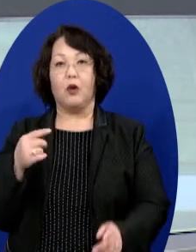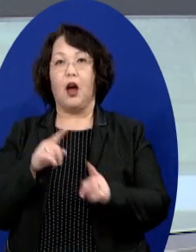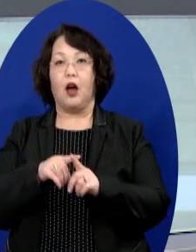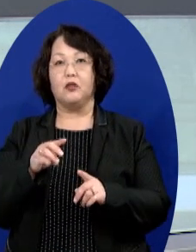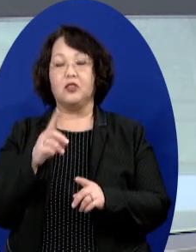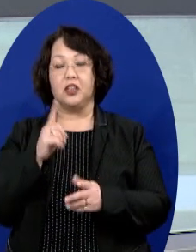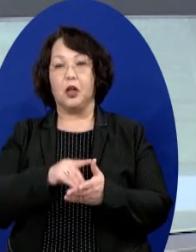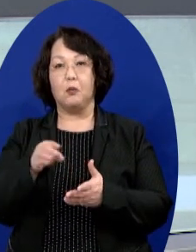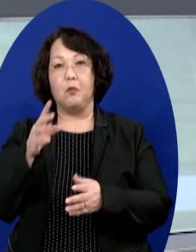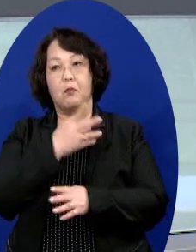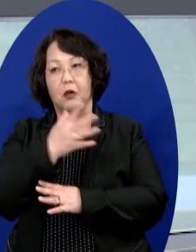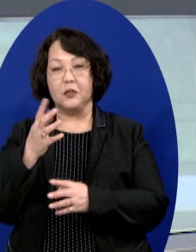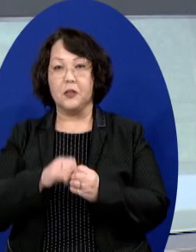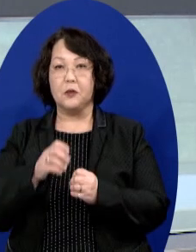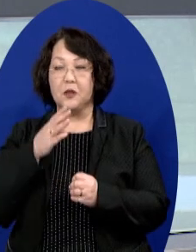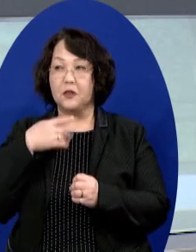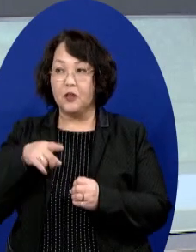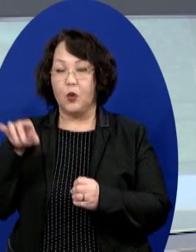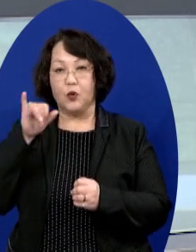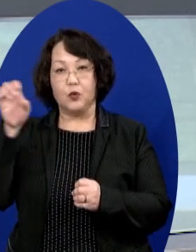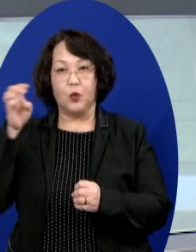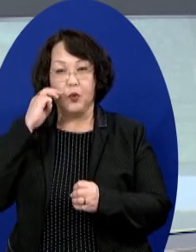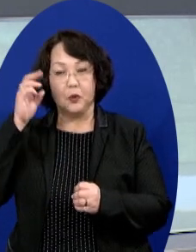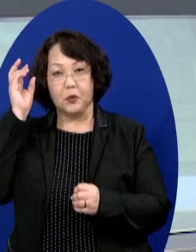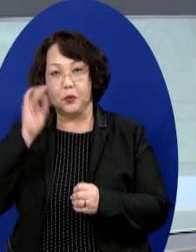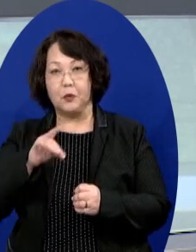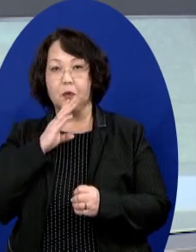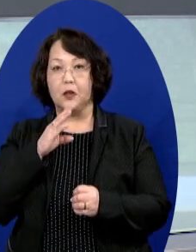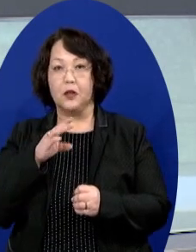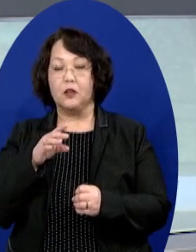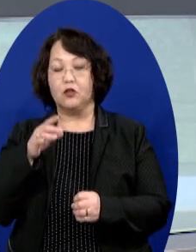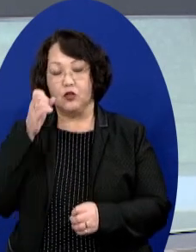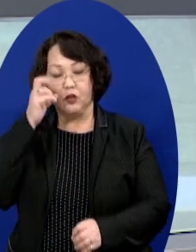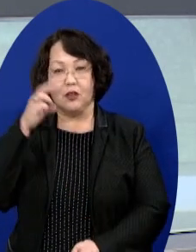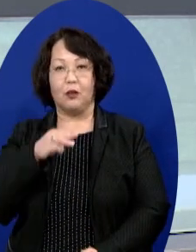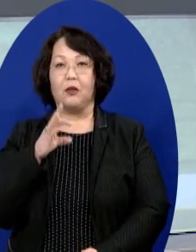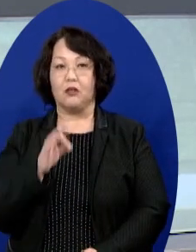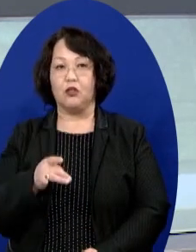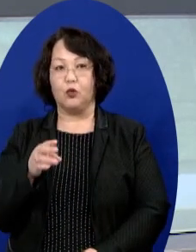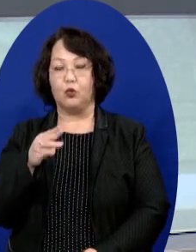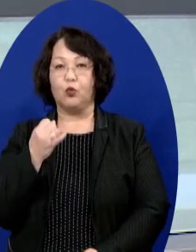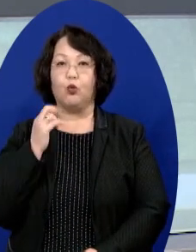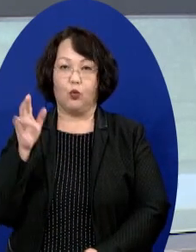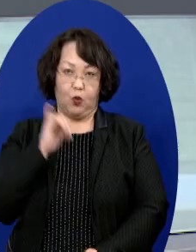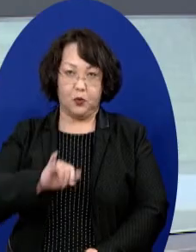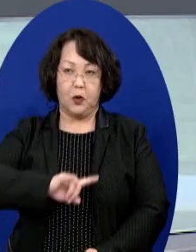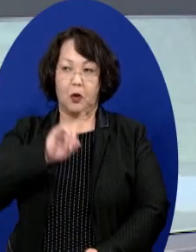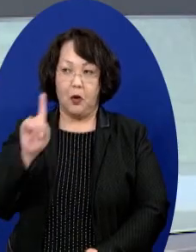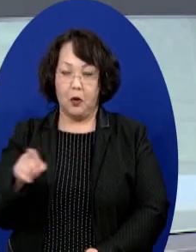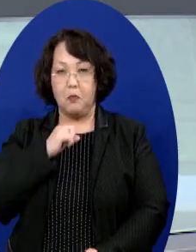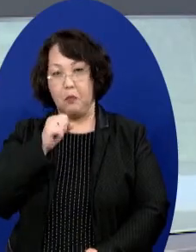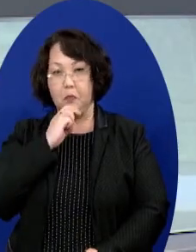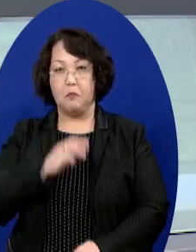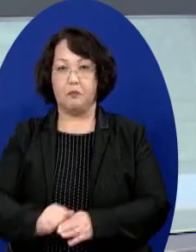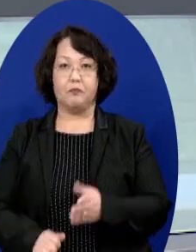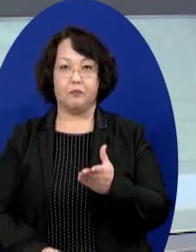хэрэгжүүлэх жишиг загварыг судлахаар ерөнхийлөгчийн хамгийн газар бүгд найрамдах Турк улсад ажиллаж байгаа юм а. Манай сурвалжлах баг бүгд найрамдах Турк улсаас мэдээллийг